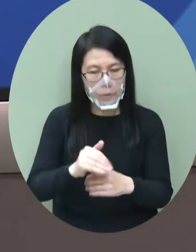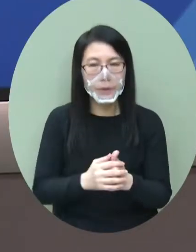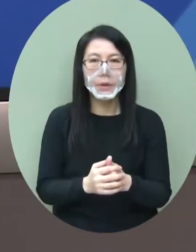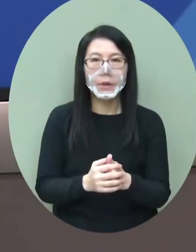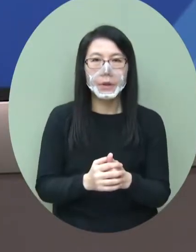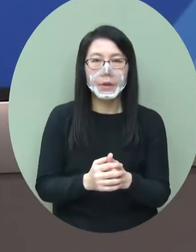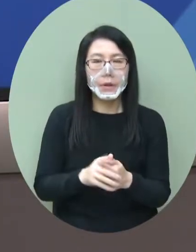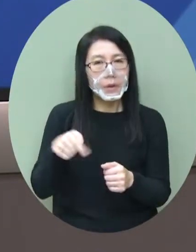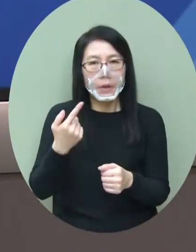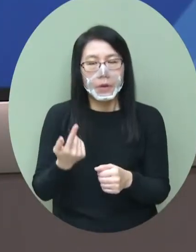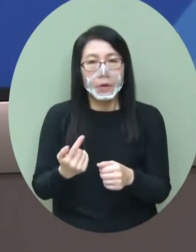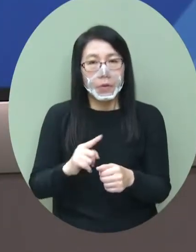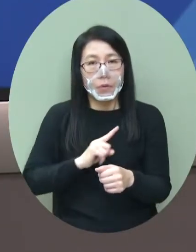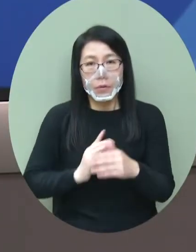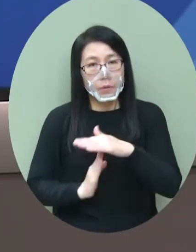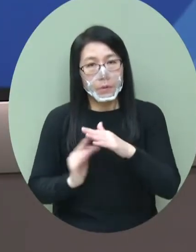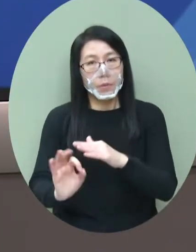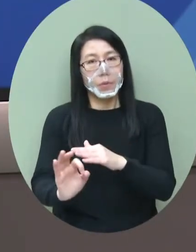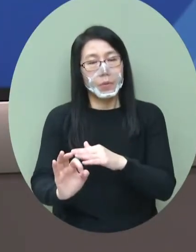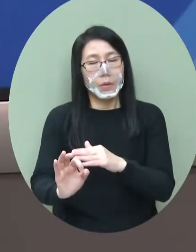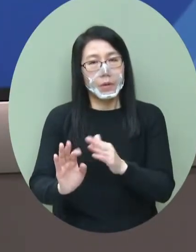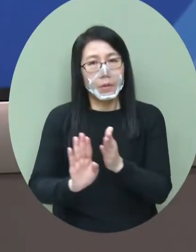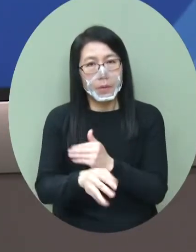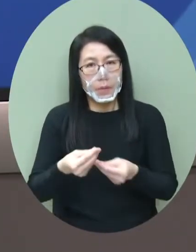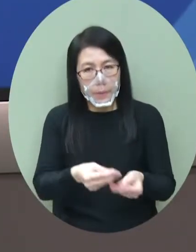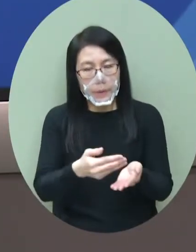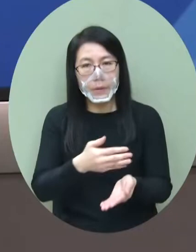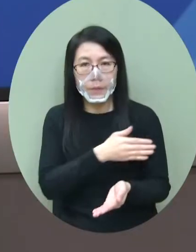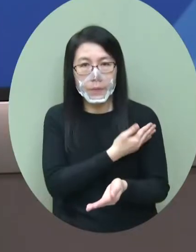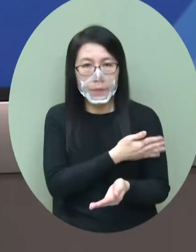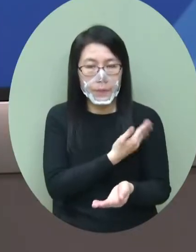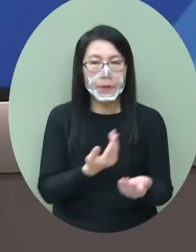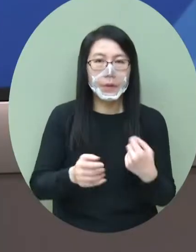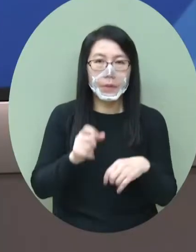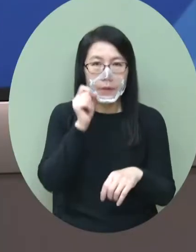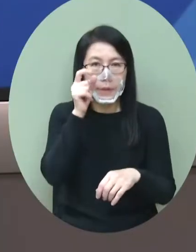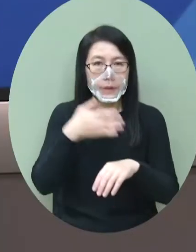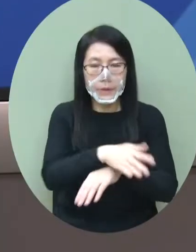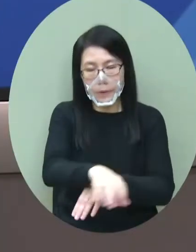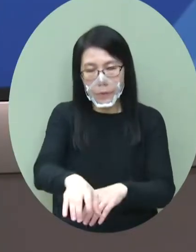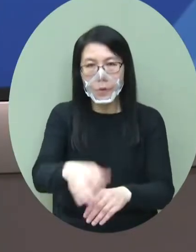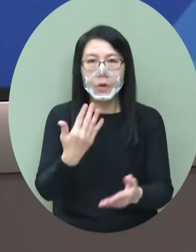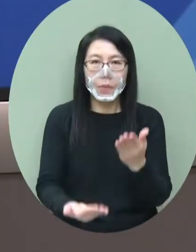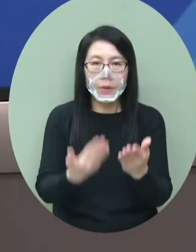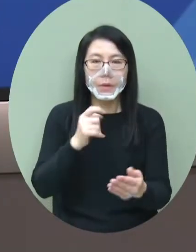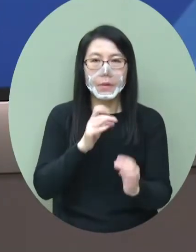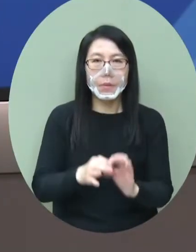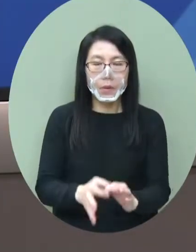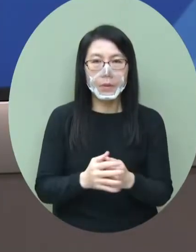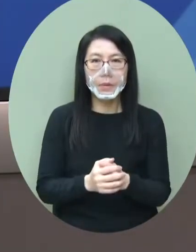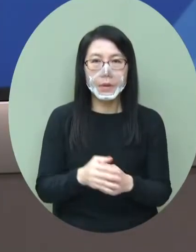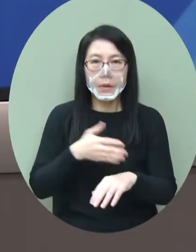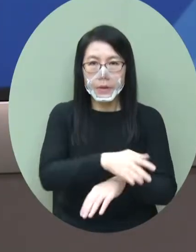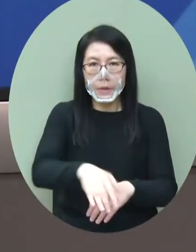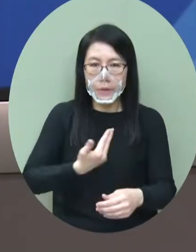试。另外呢，我们也没有停止，就是给前线有需要的人士或者是一些特别的社区，通